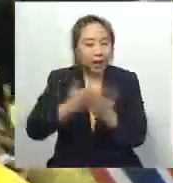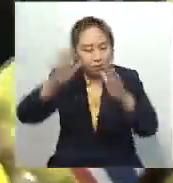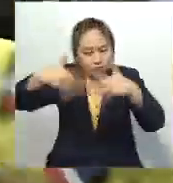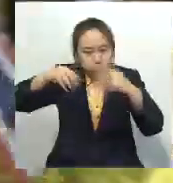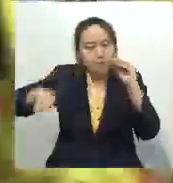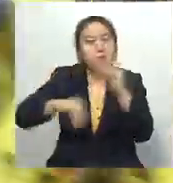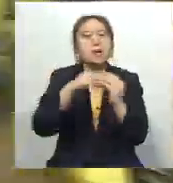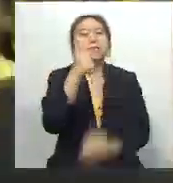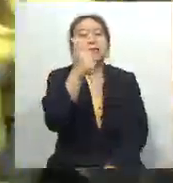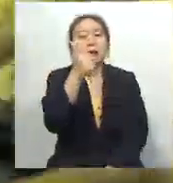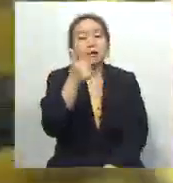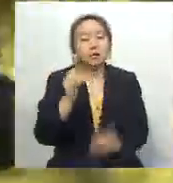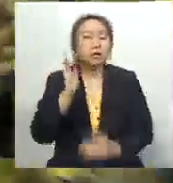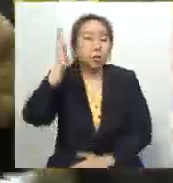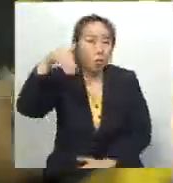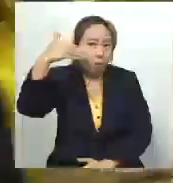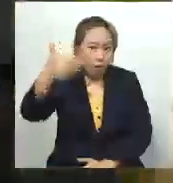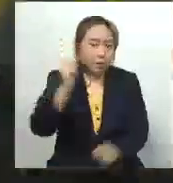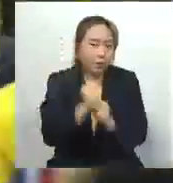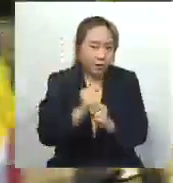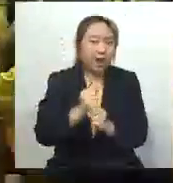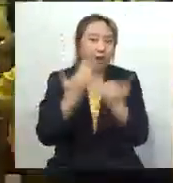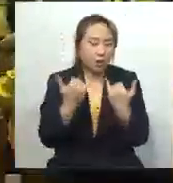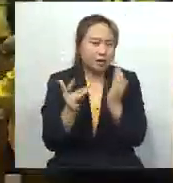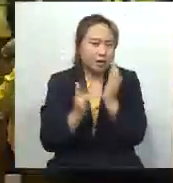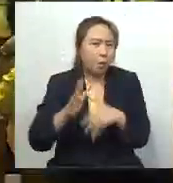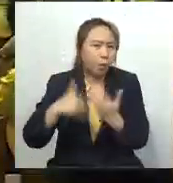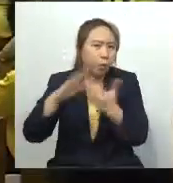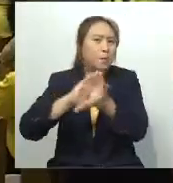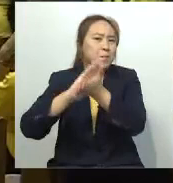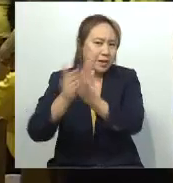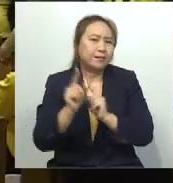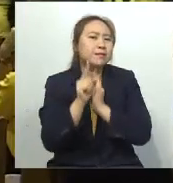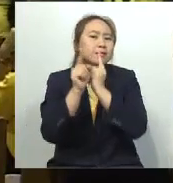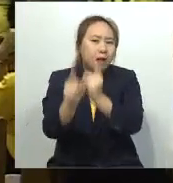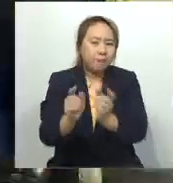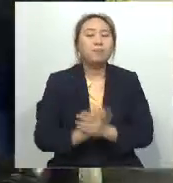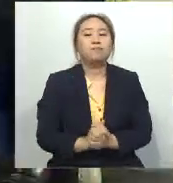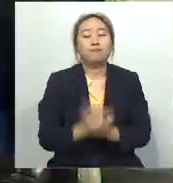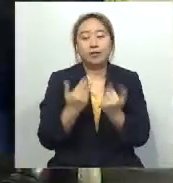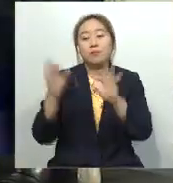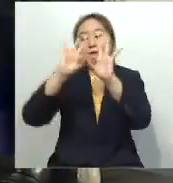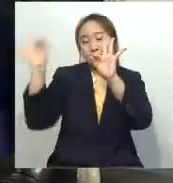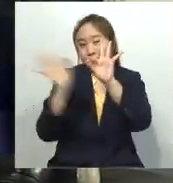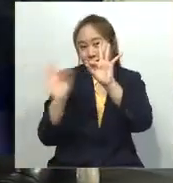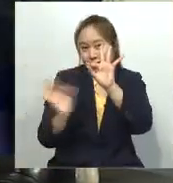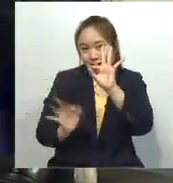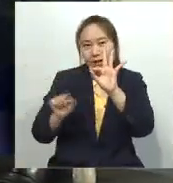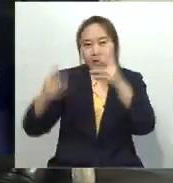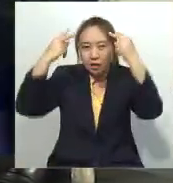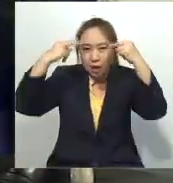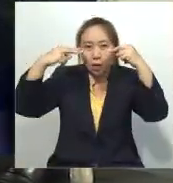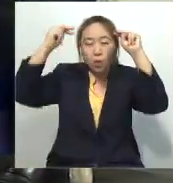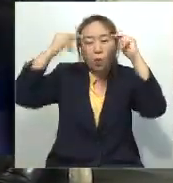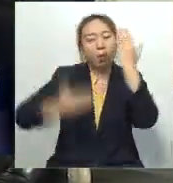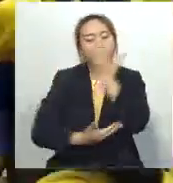ากขึ้นแล้วก็เพื่อรองรับการทำงานที่เปลี่ยนแปลงไปจากเทคโนโลยีนะครับนี่เป็นเนื้อหาบางส่วนเท่านั้นนะครับที่ท่านนายก